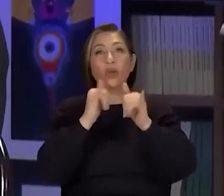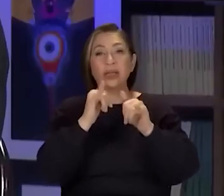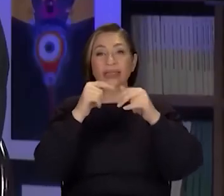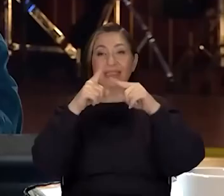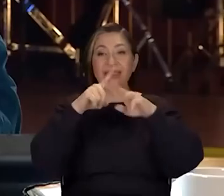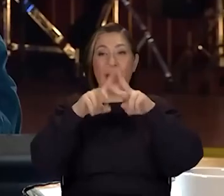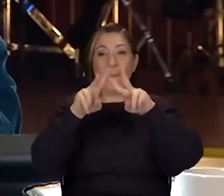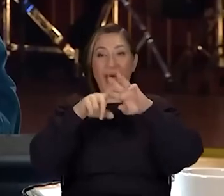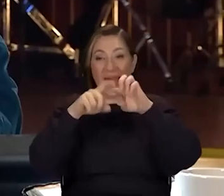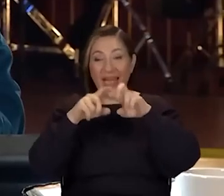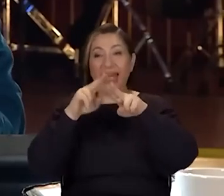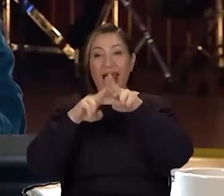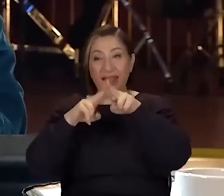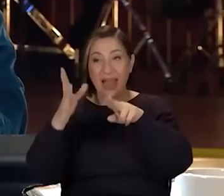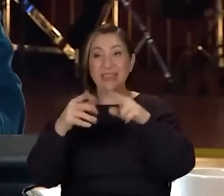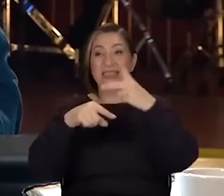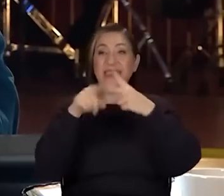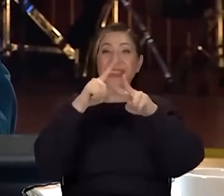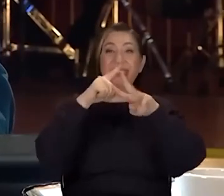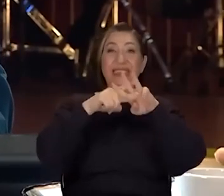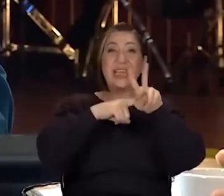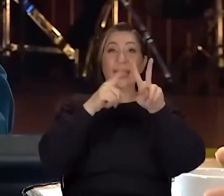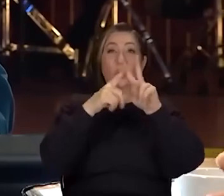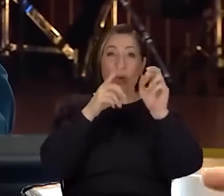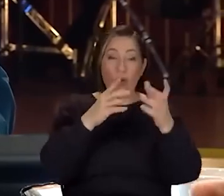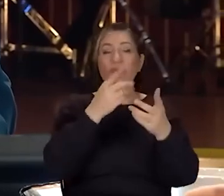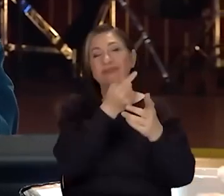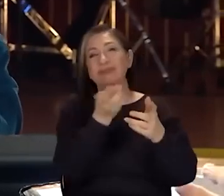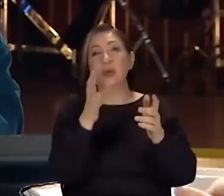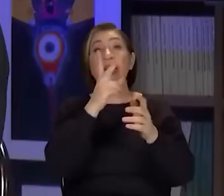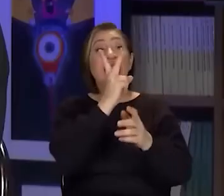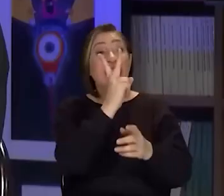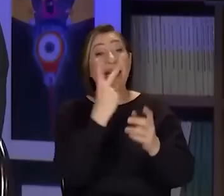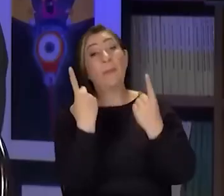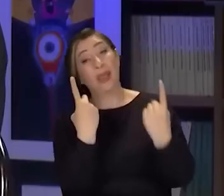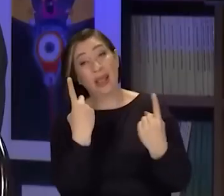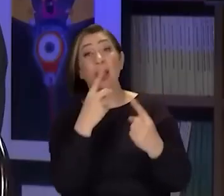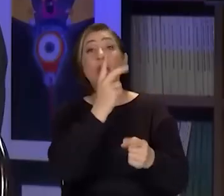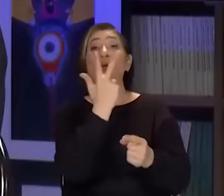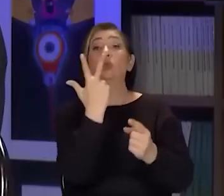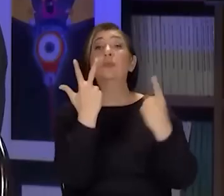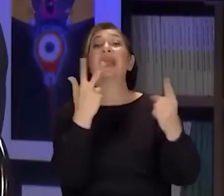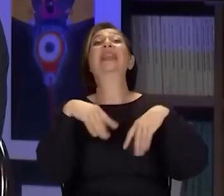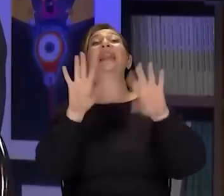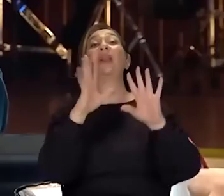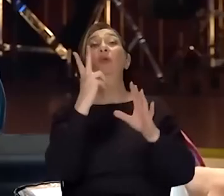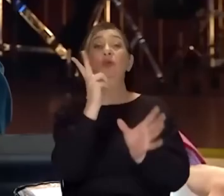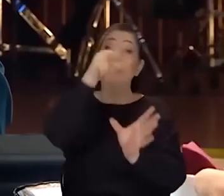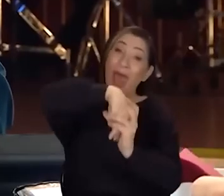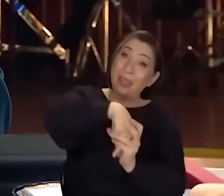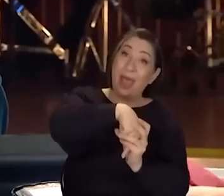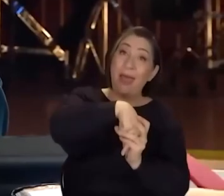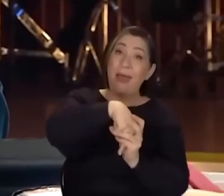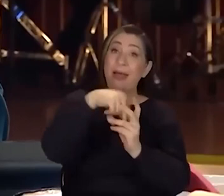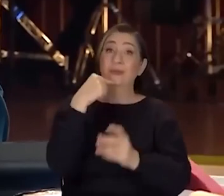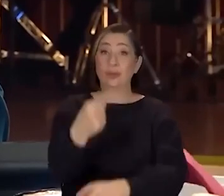Zeyno Günenç ve diğerleri oynuyor. Orada onun ismi ikinin biri. Evet. Sizinkisinin ismi ama üçün biri değil, siz üçü bir